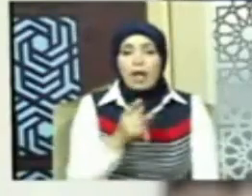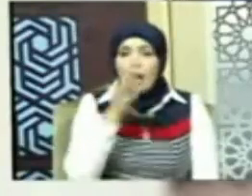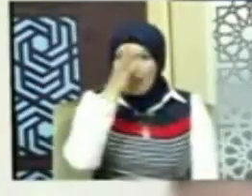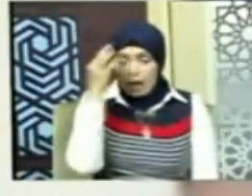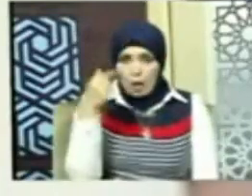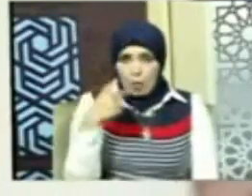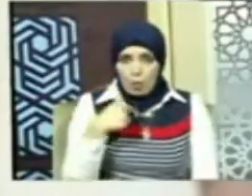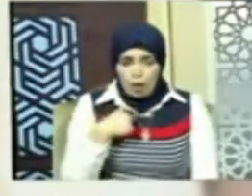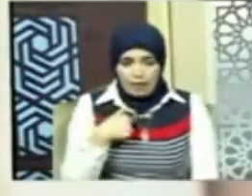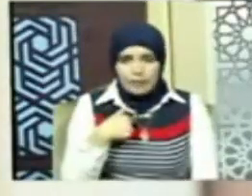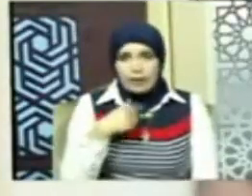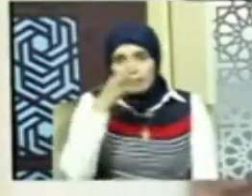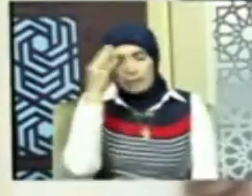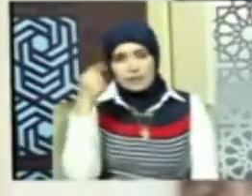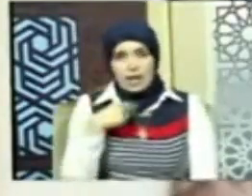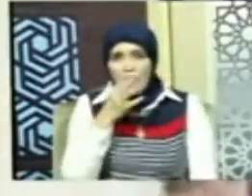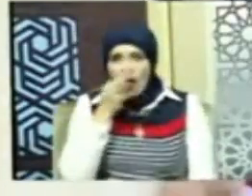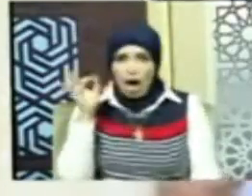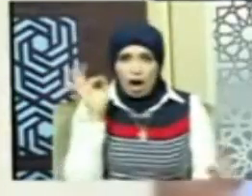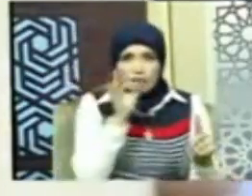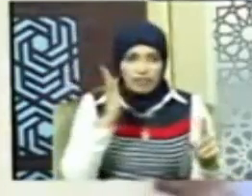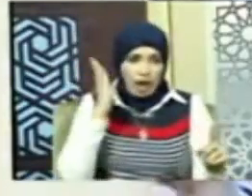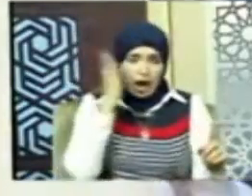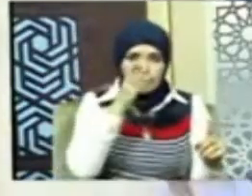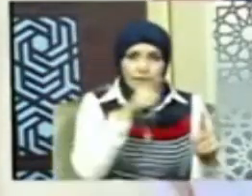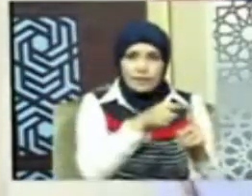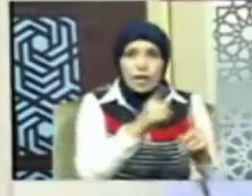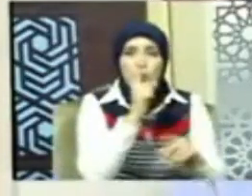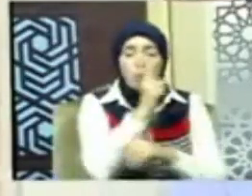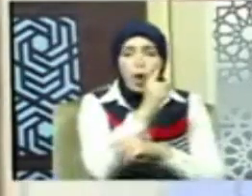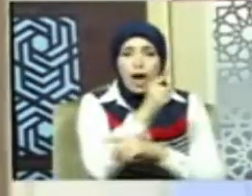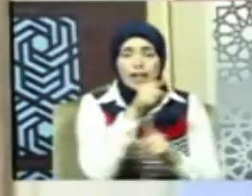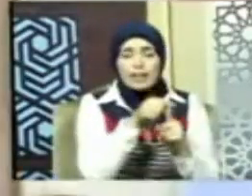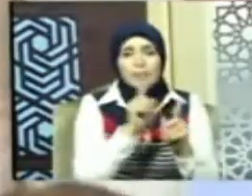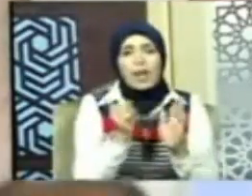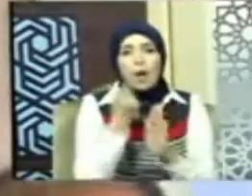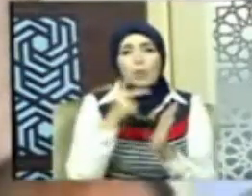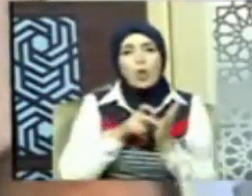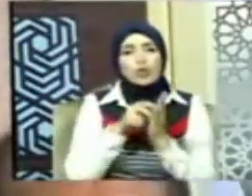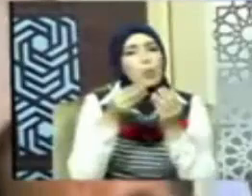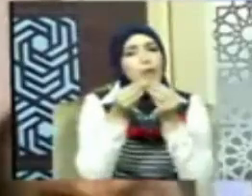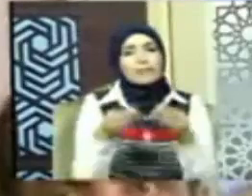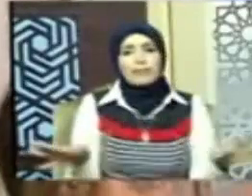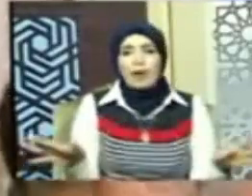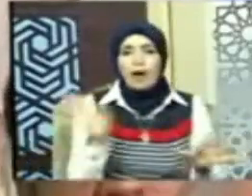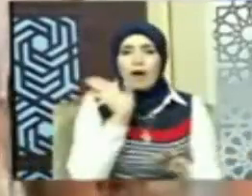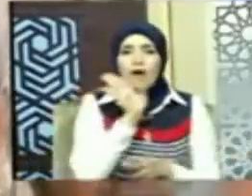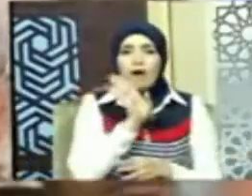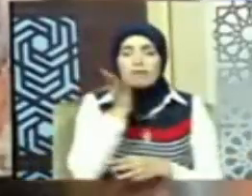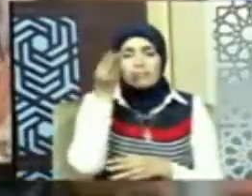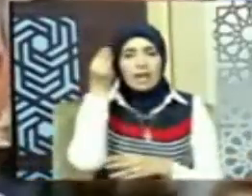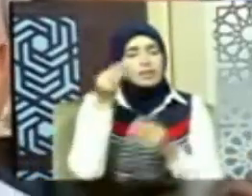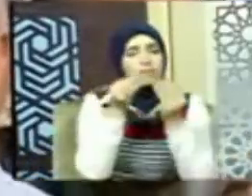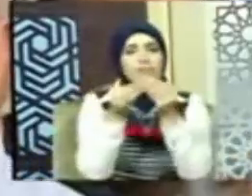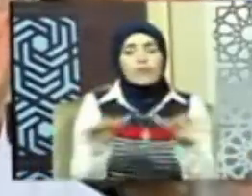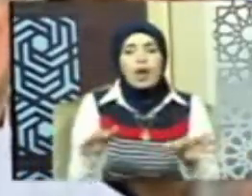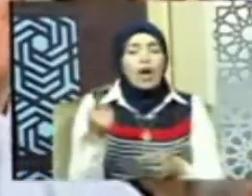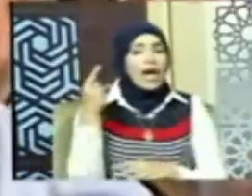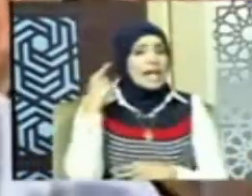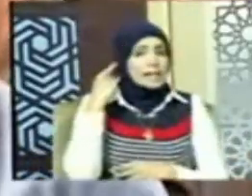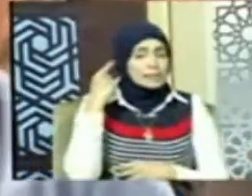المعلم أو التطاول عليه أولى خطوات ضياع العلم والتعليم. اسمع إلى